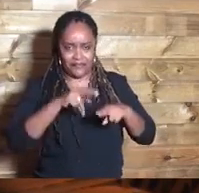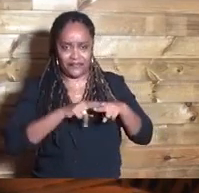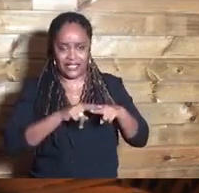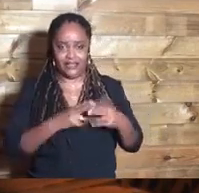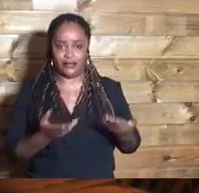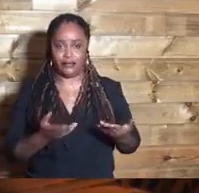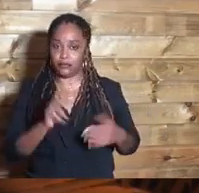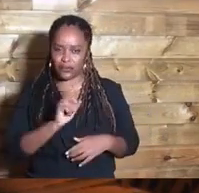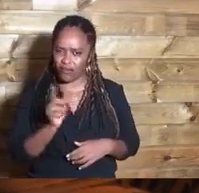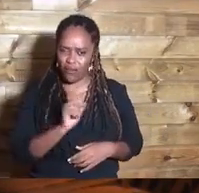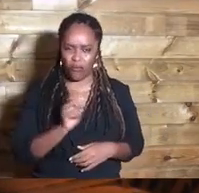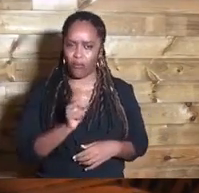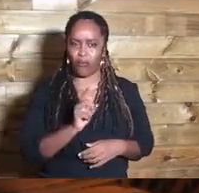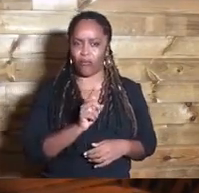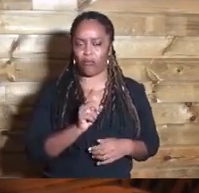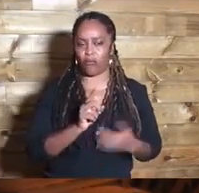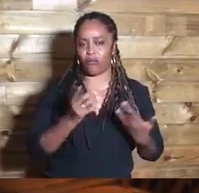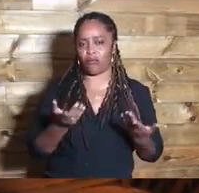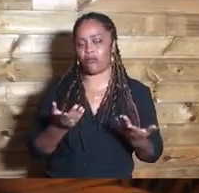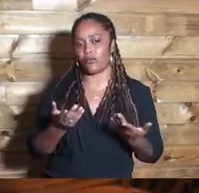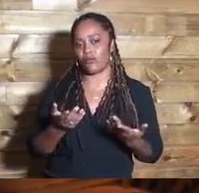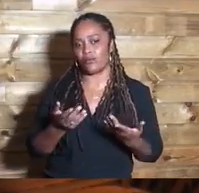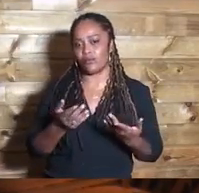nous. Effectivement, ni des mouns ici,